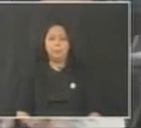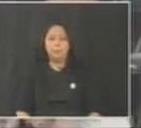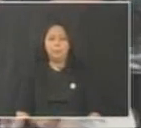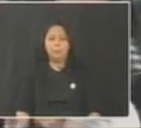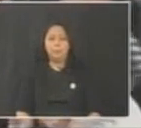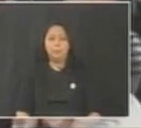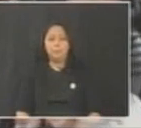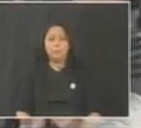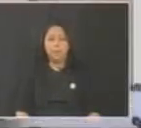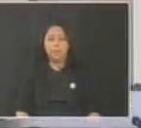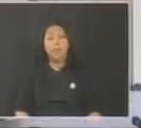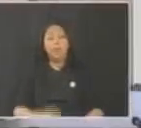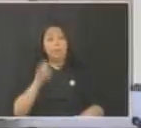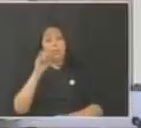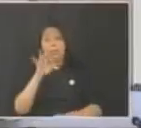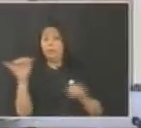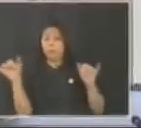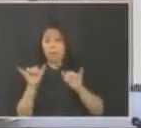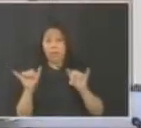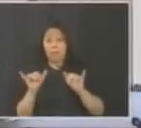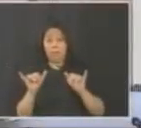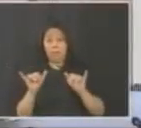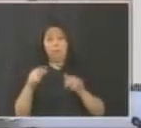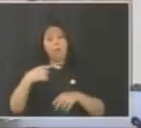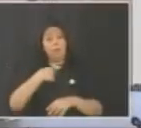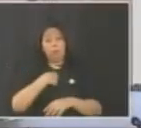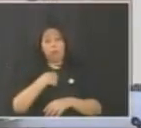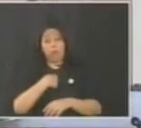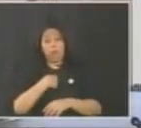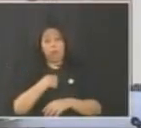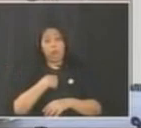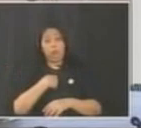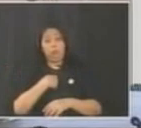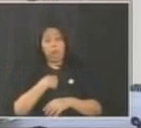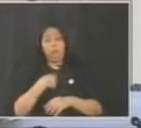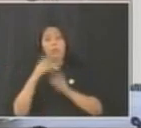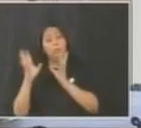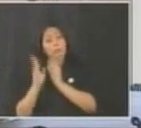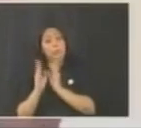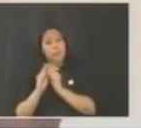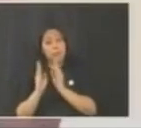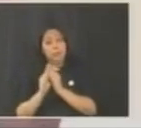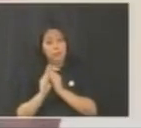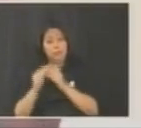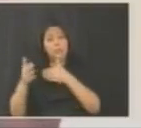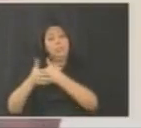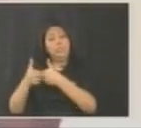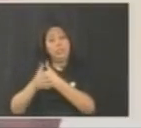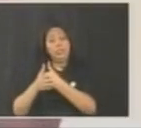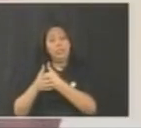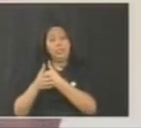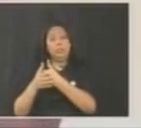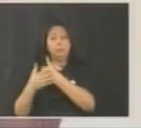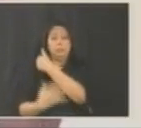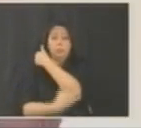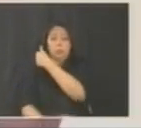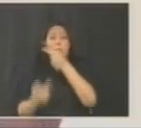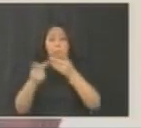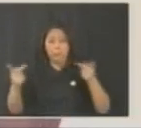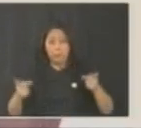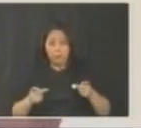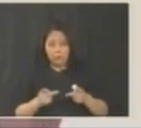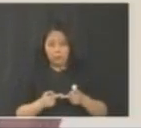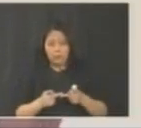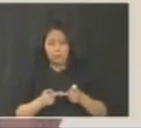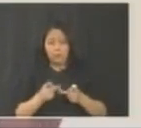Isang katulad nating nakikipagpulong sa riles ng tren, natutulog sa bangka